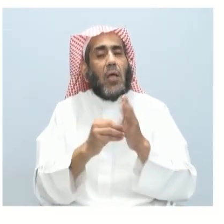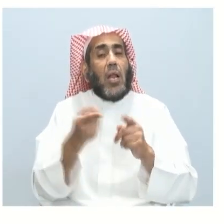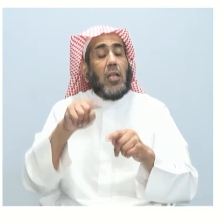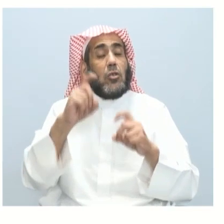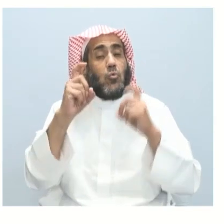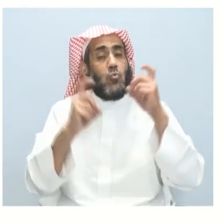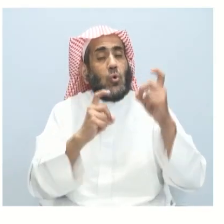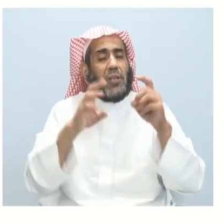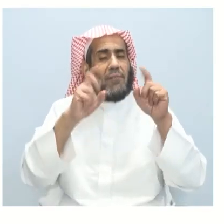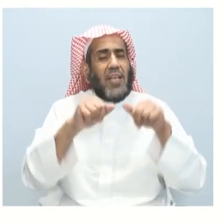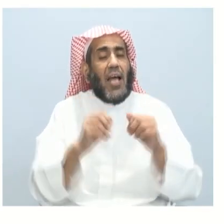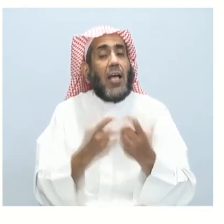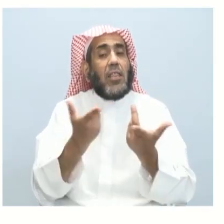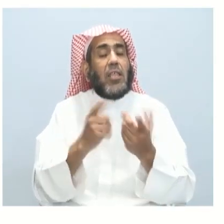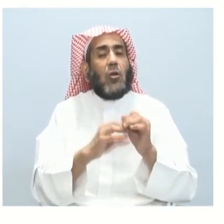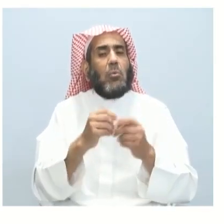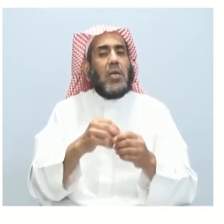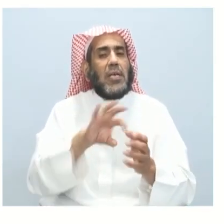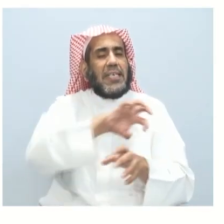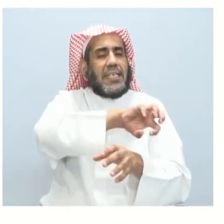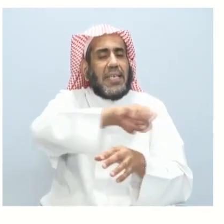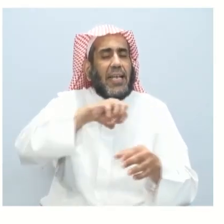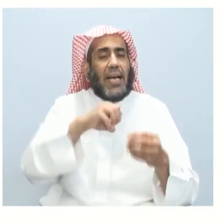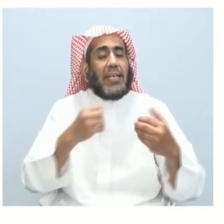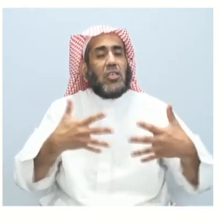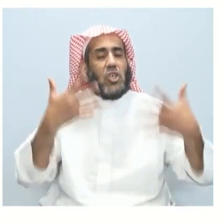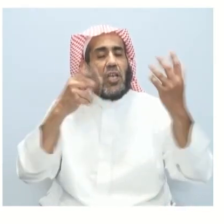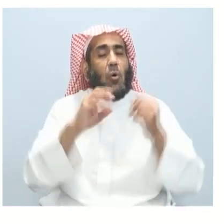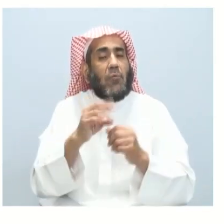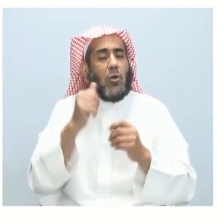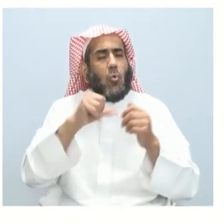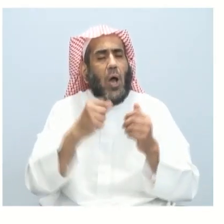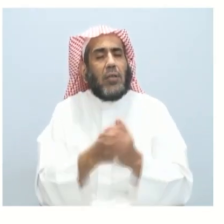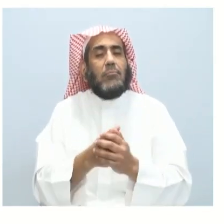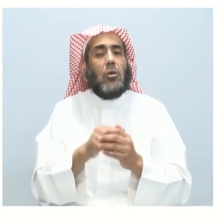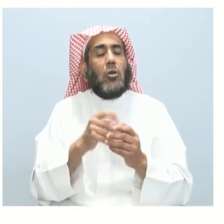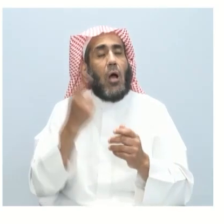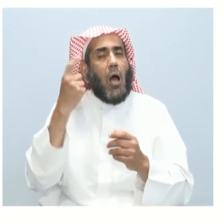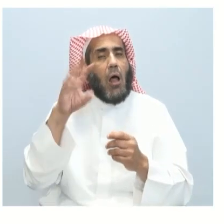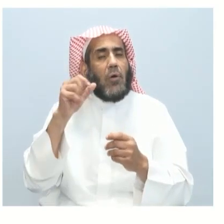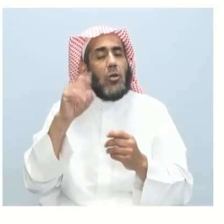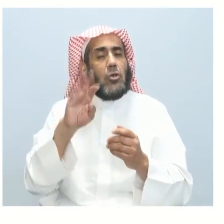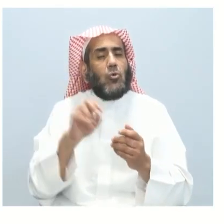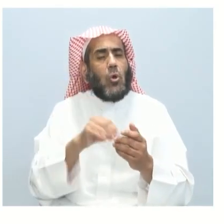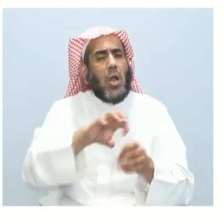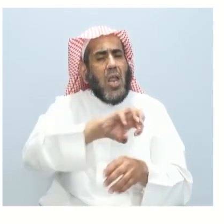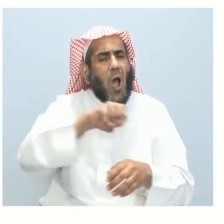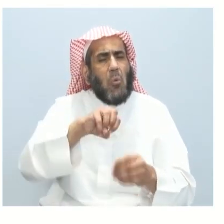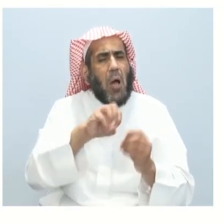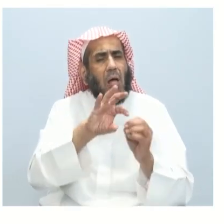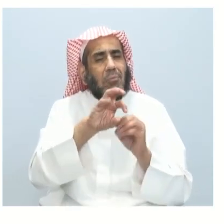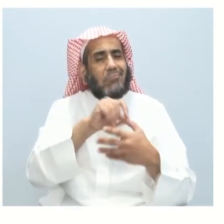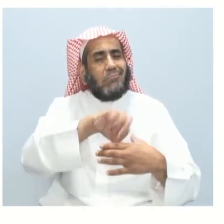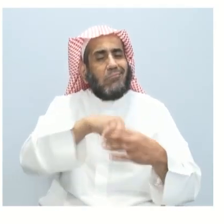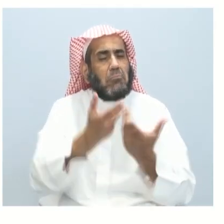في هذه الكتب النقديه قضيه السرقات الشعريه وعرف النقاد ان الشعراء طبعا عرف النقاد ان الشعراء ياخذ بعضهم من بعض